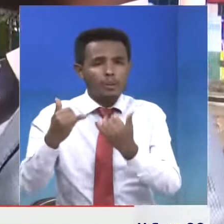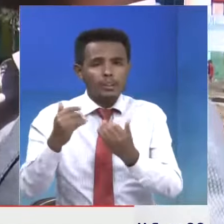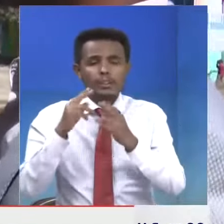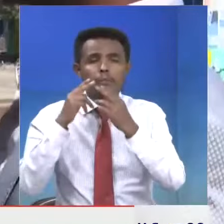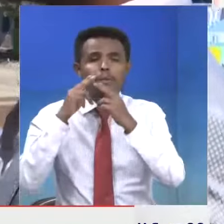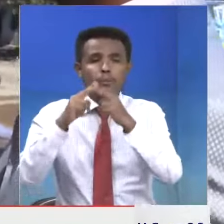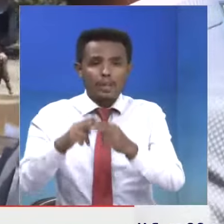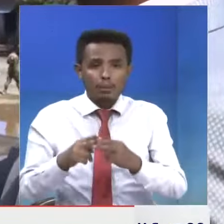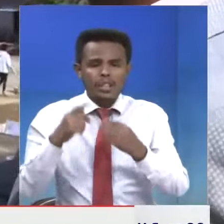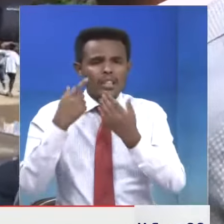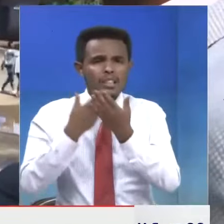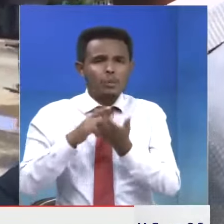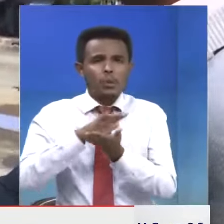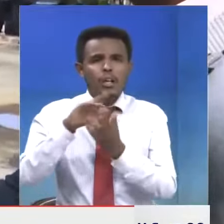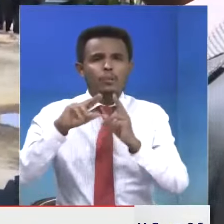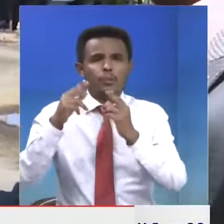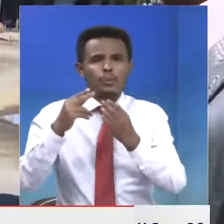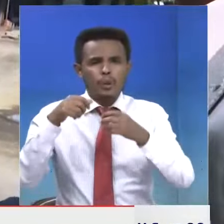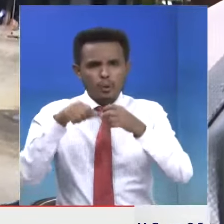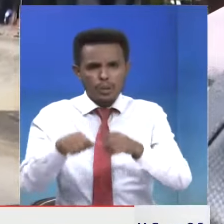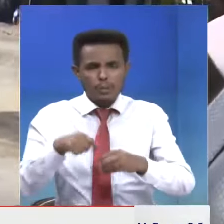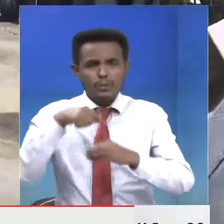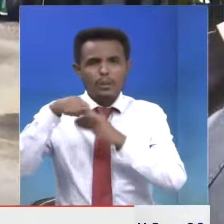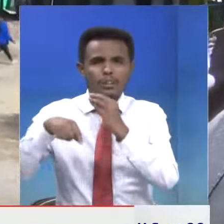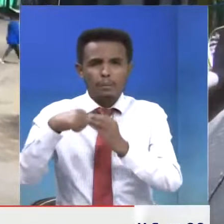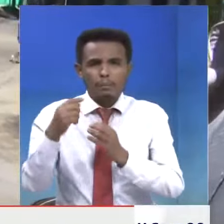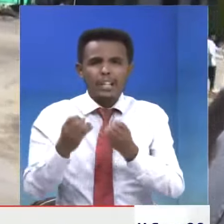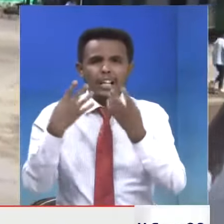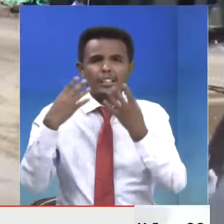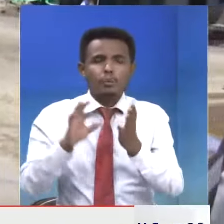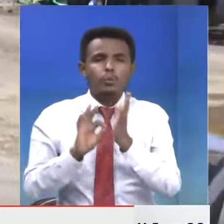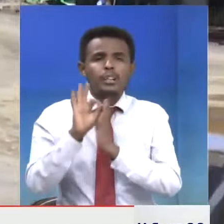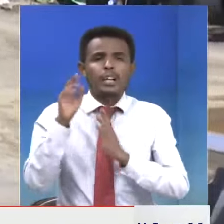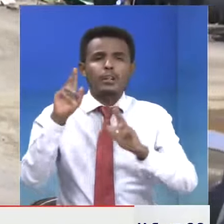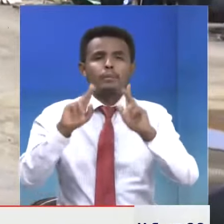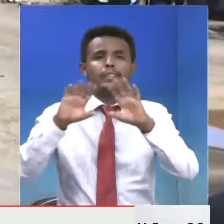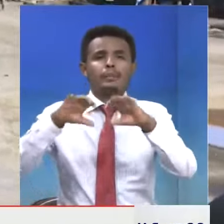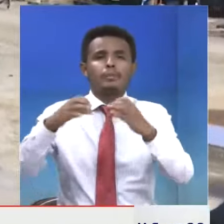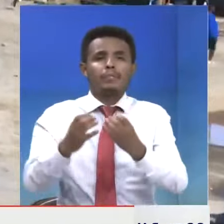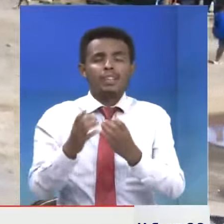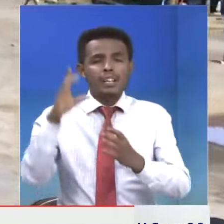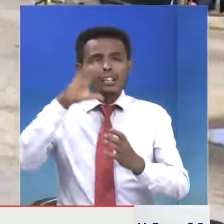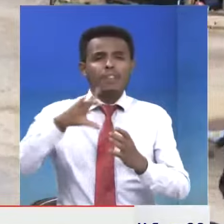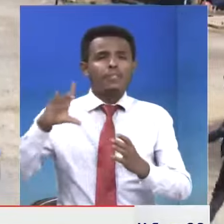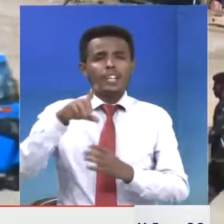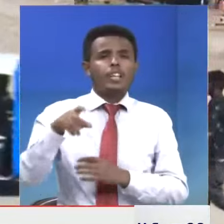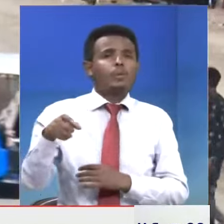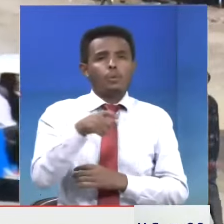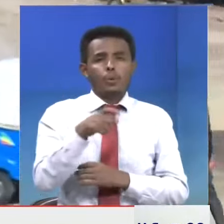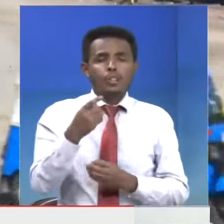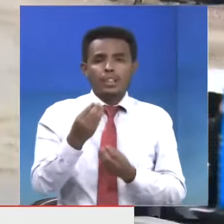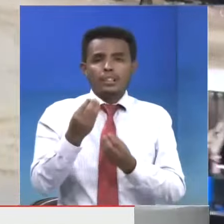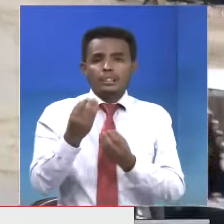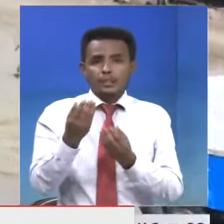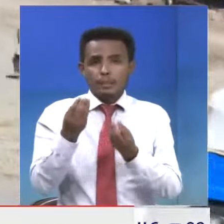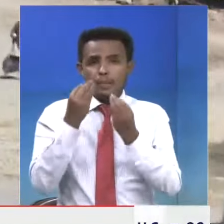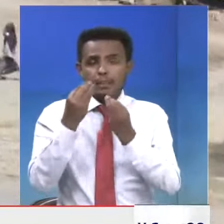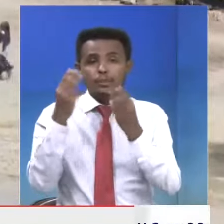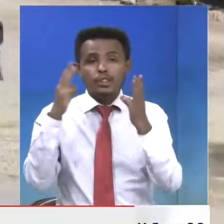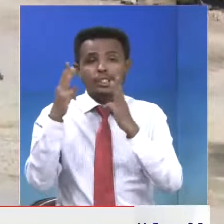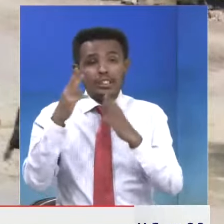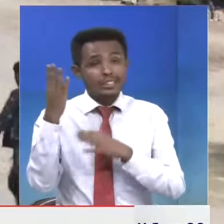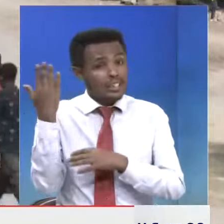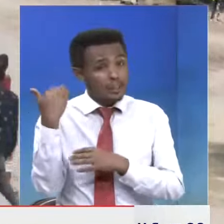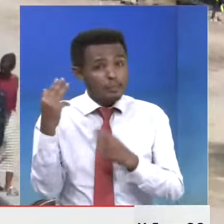ቡድን በቆየባቸው ወራት እጅግ በጣም በርካታ ቁጥር ያለው የህብረተሰብ ክፍል ከፍተኛ የሆነ የምግብ እጥረት ስለነበረ እጅግ በጣም ችግር